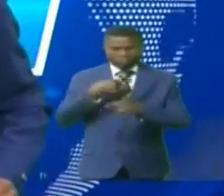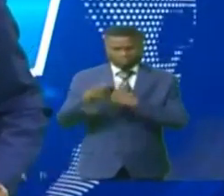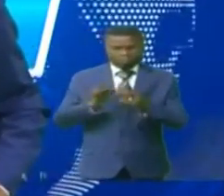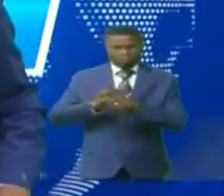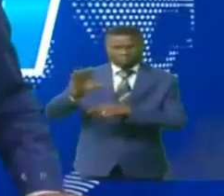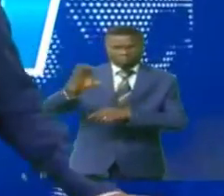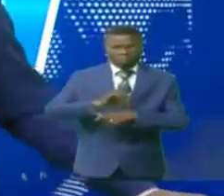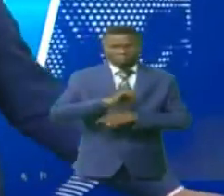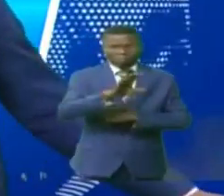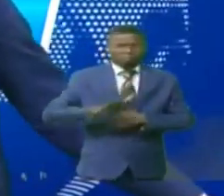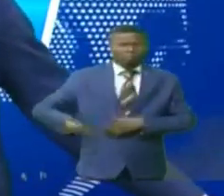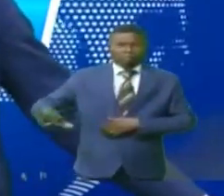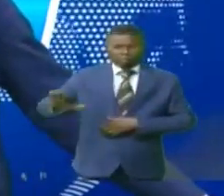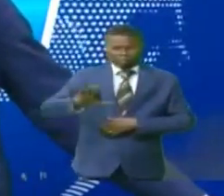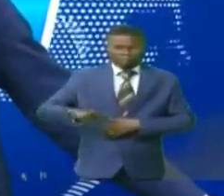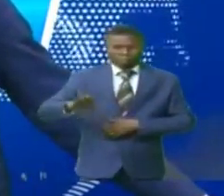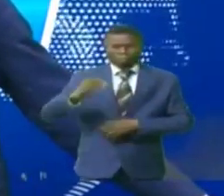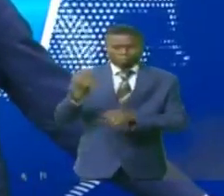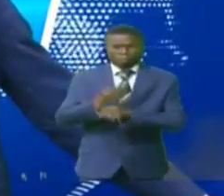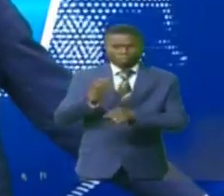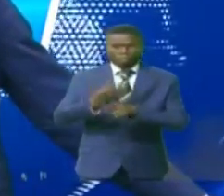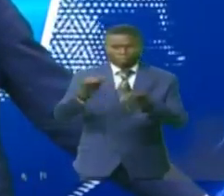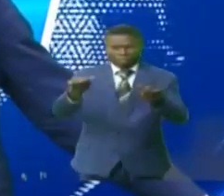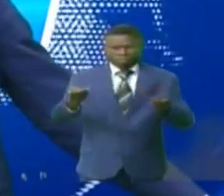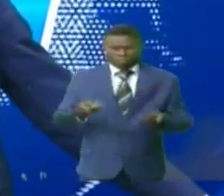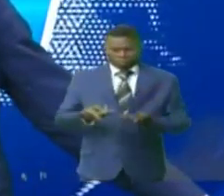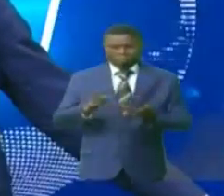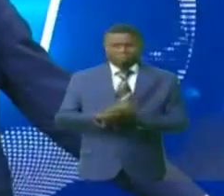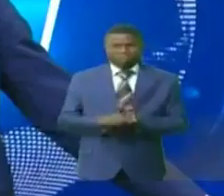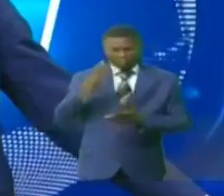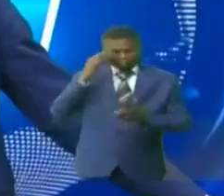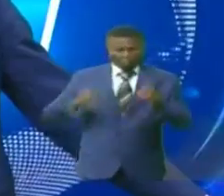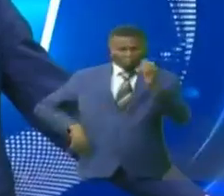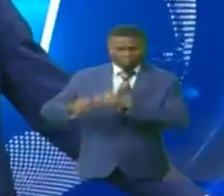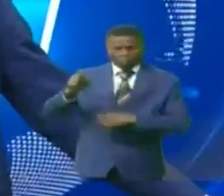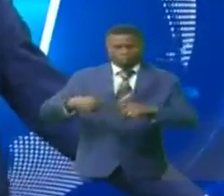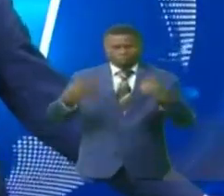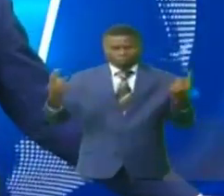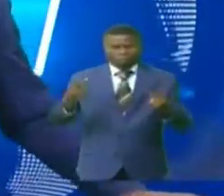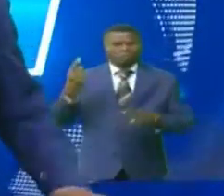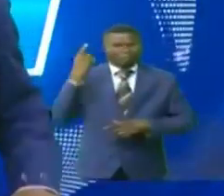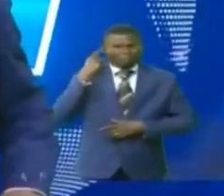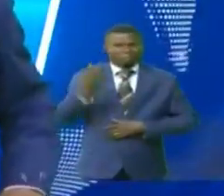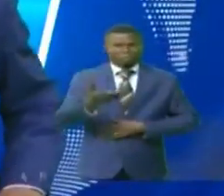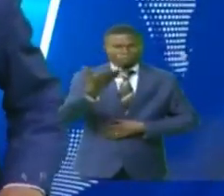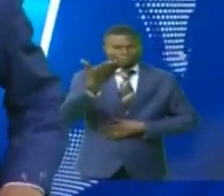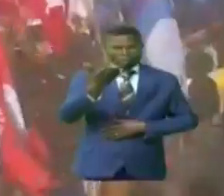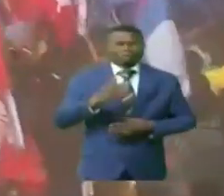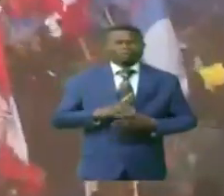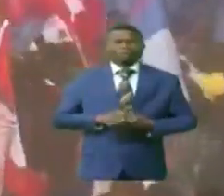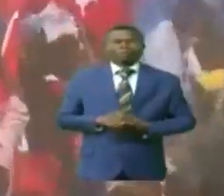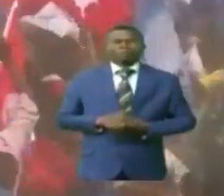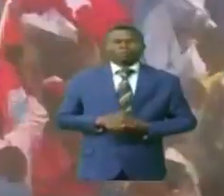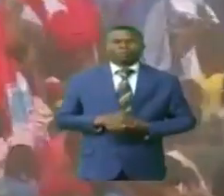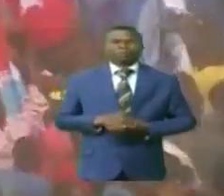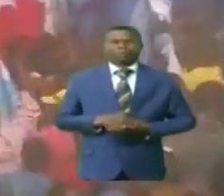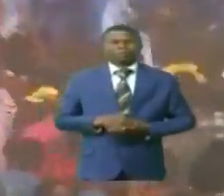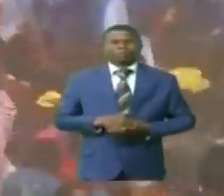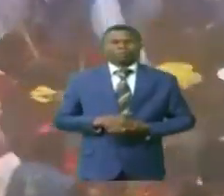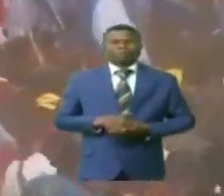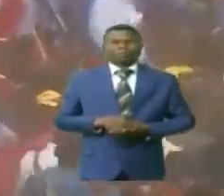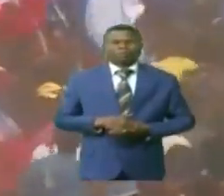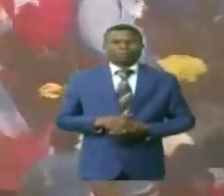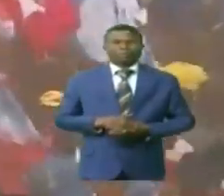déployés, affectés dans des sites bien ciblés pour combattre l'ennemi. On écoute les garants de la nation.